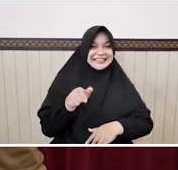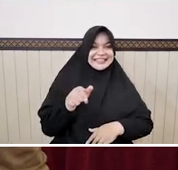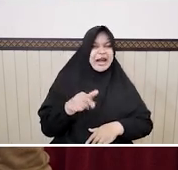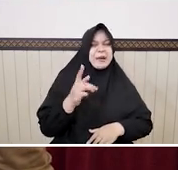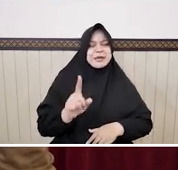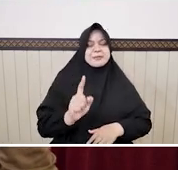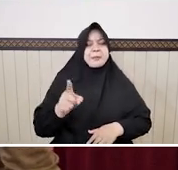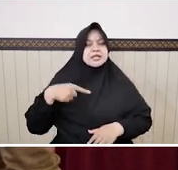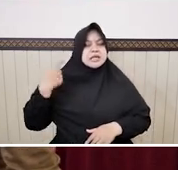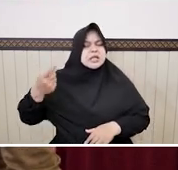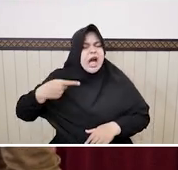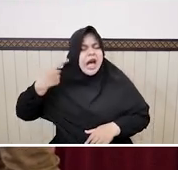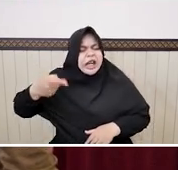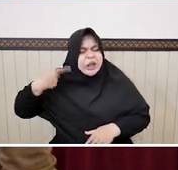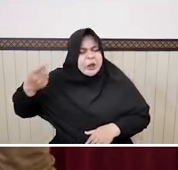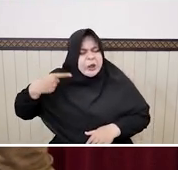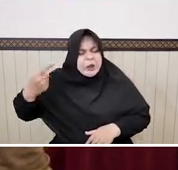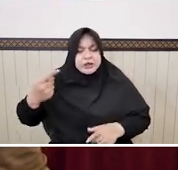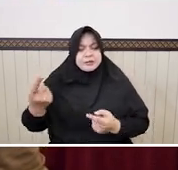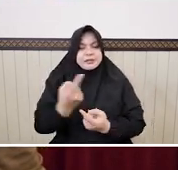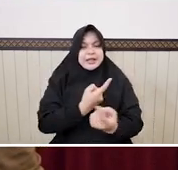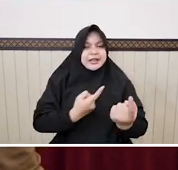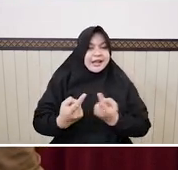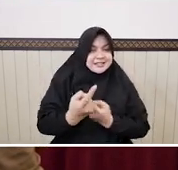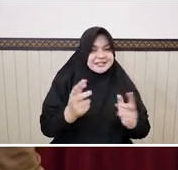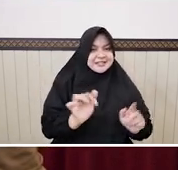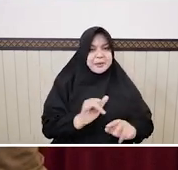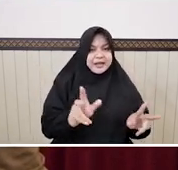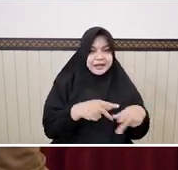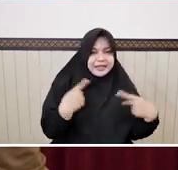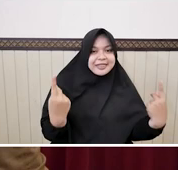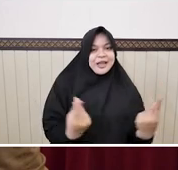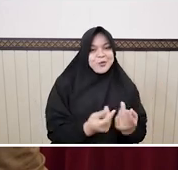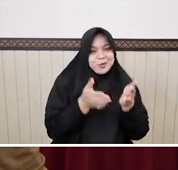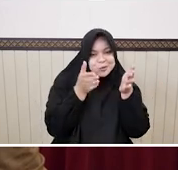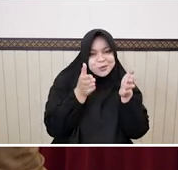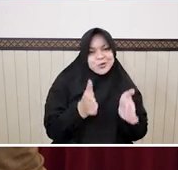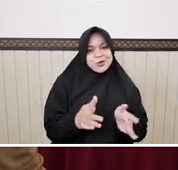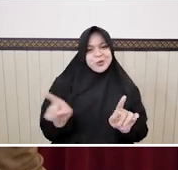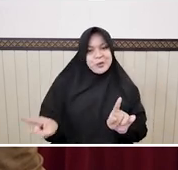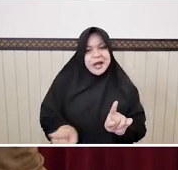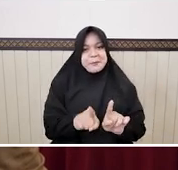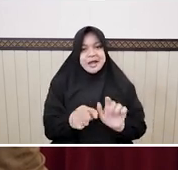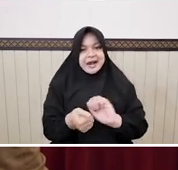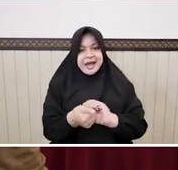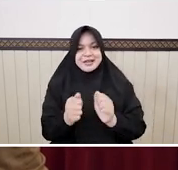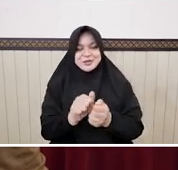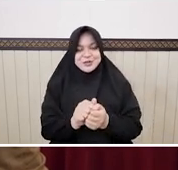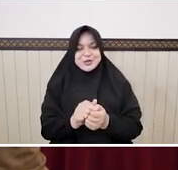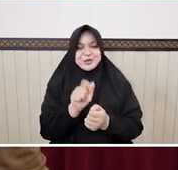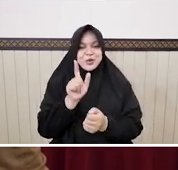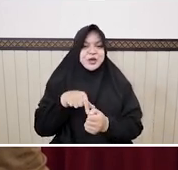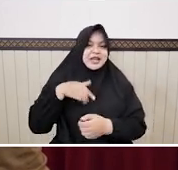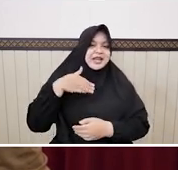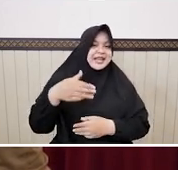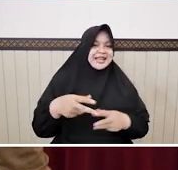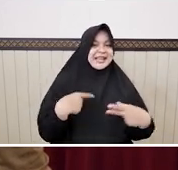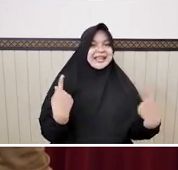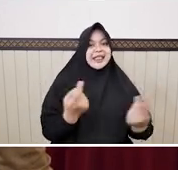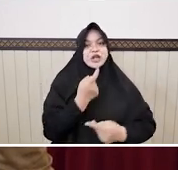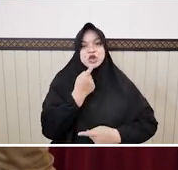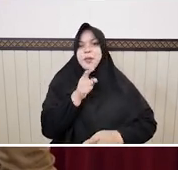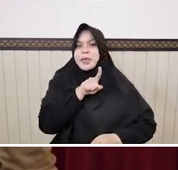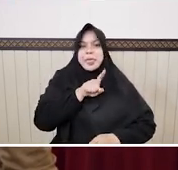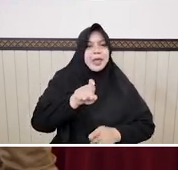sehari-hari supraba sering berinteraksi dengan kita juga khususnya dalam pendampingan kasus gitu ya makanya kemudian kita coba